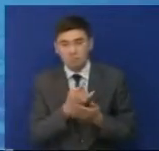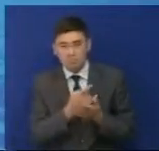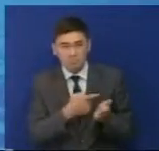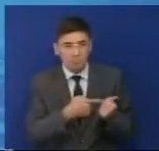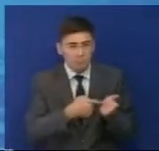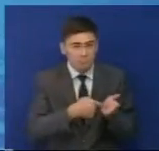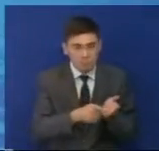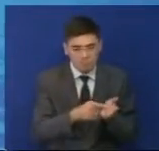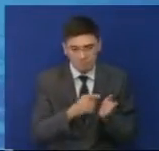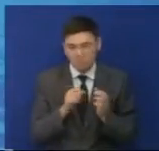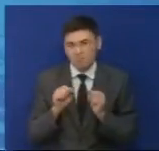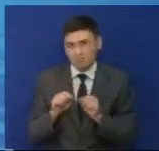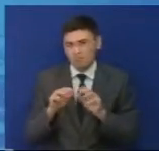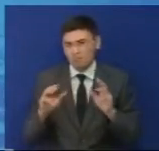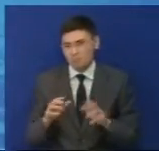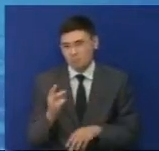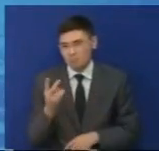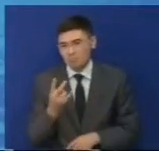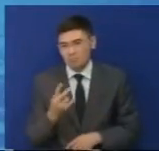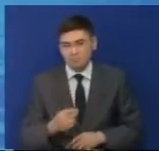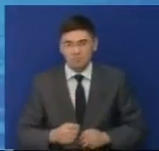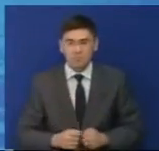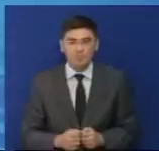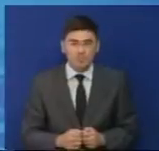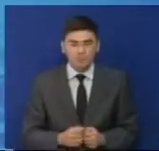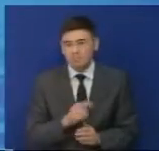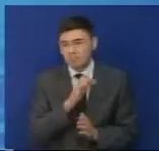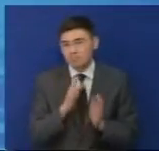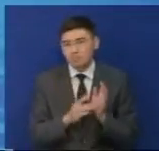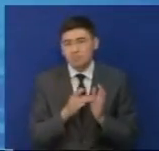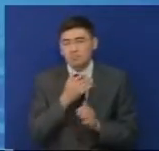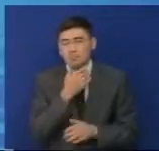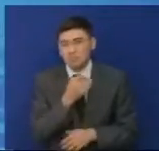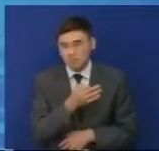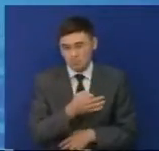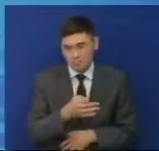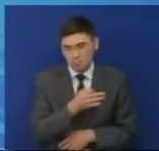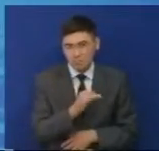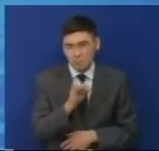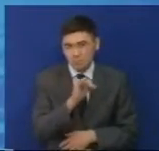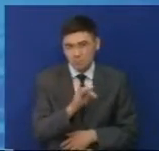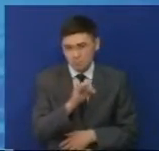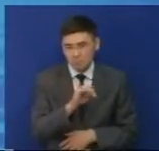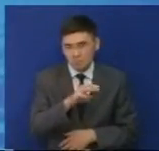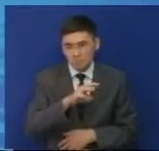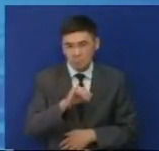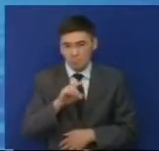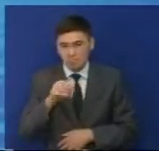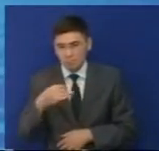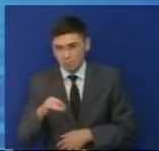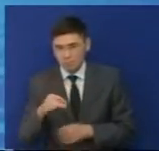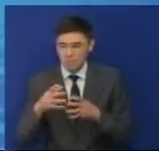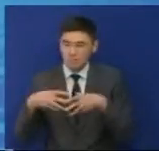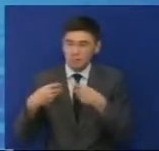Хабарымыз жалғастырамыз. Ынтымағы жарасқан отбасы. Осындай атаумен қаламыздағы облыстық тарихи өлкетану музейінде отбасы күндерін алған